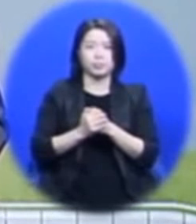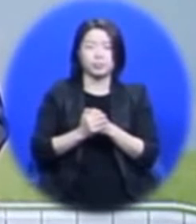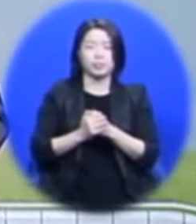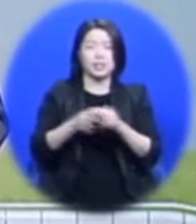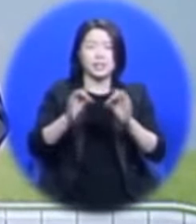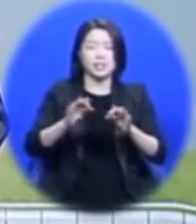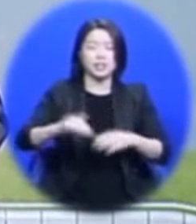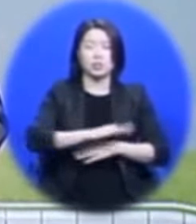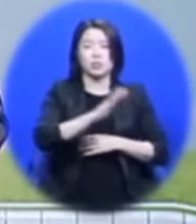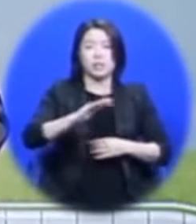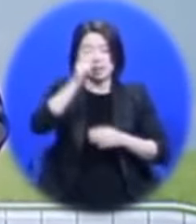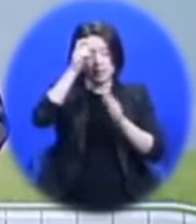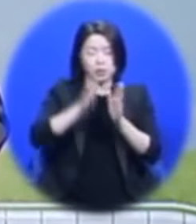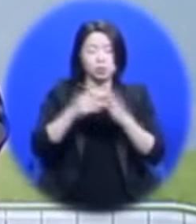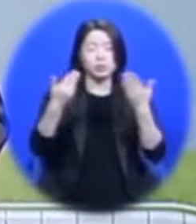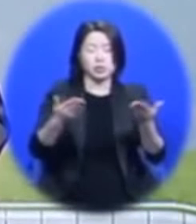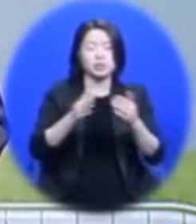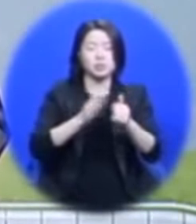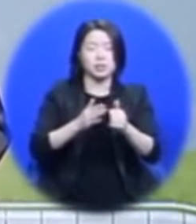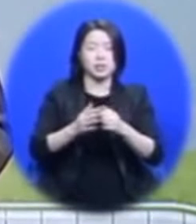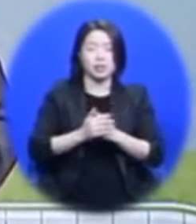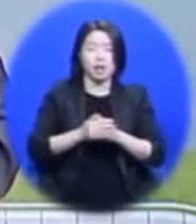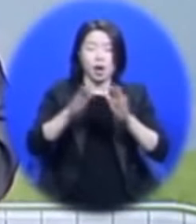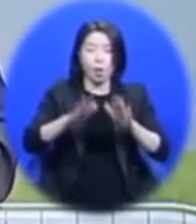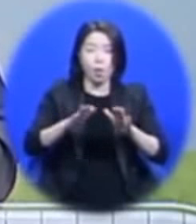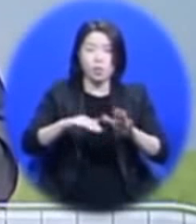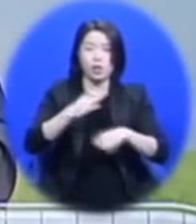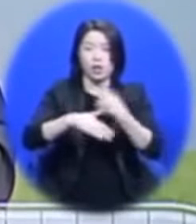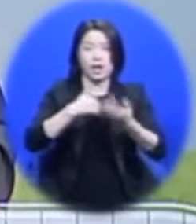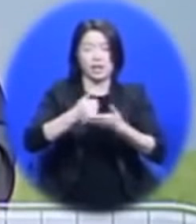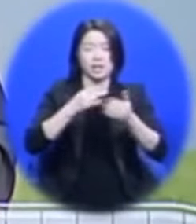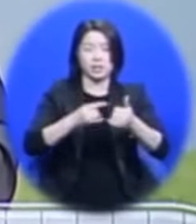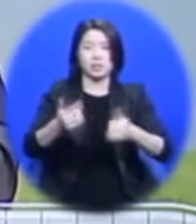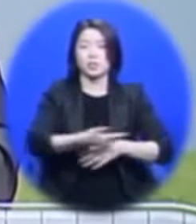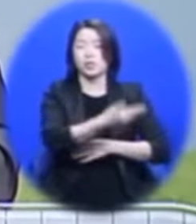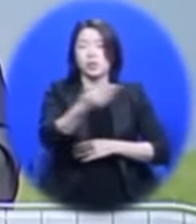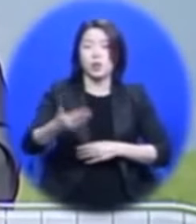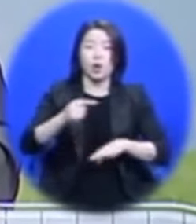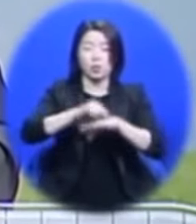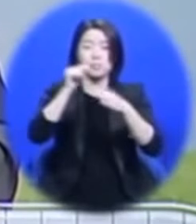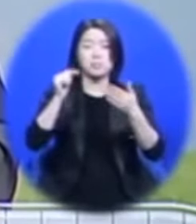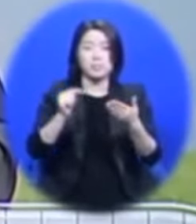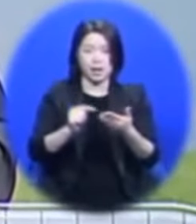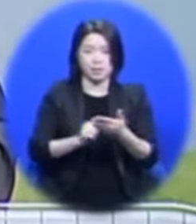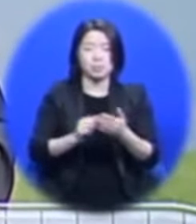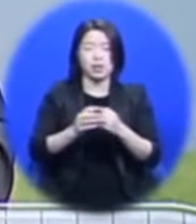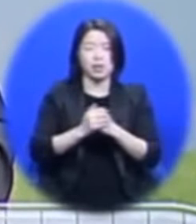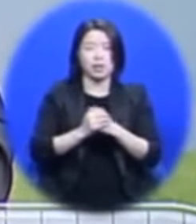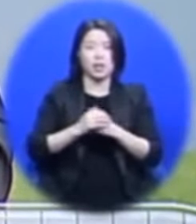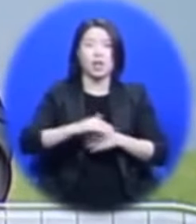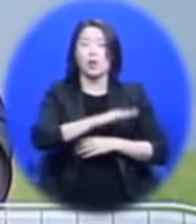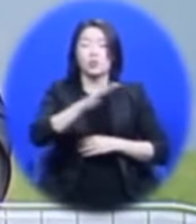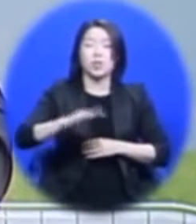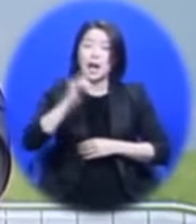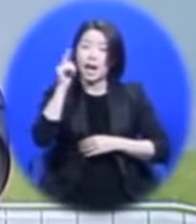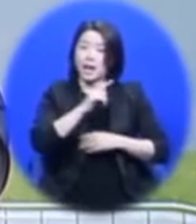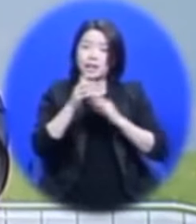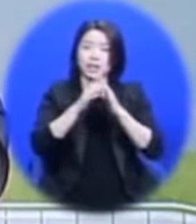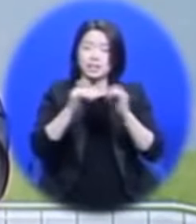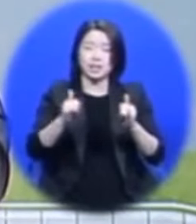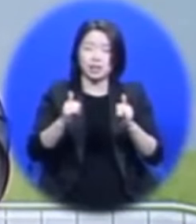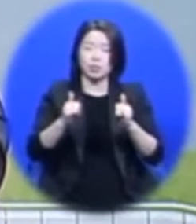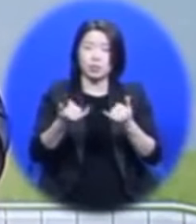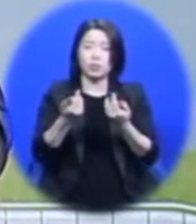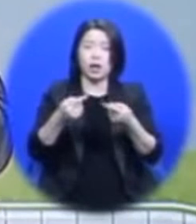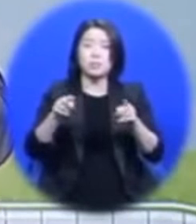이제 우리 기도하십시다. 오늘 하나님께서 여러분의 마음에 우리가 악한 사람과도 살아야